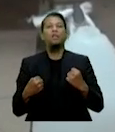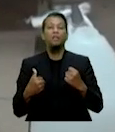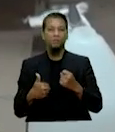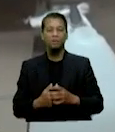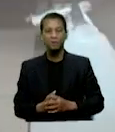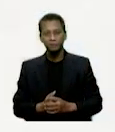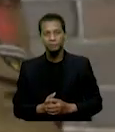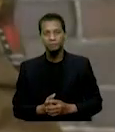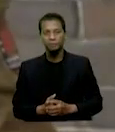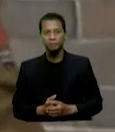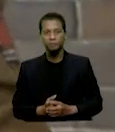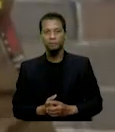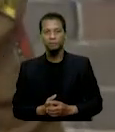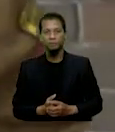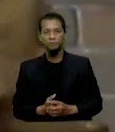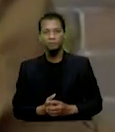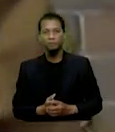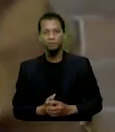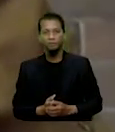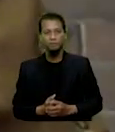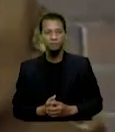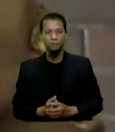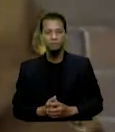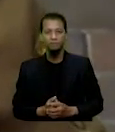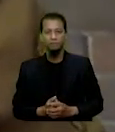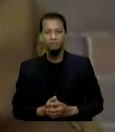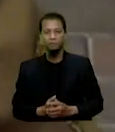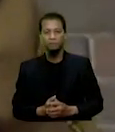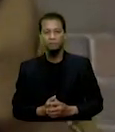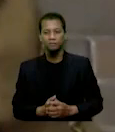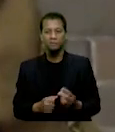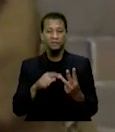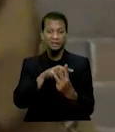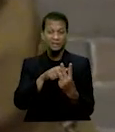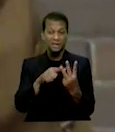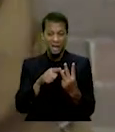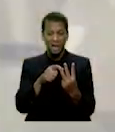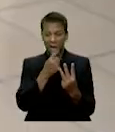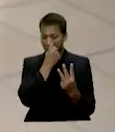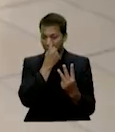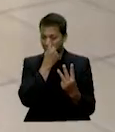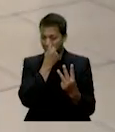corona. Jadi saat ini seluruh pasien menjalani isolasi mandiri di